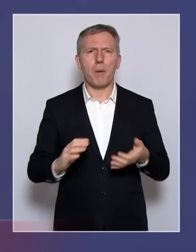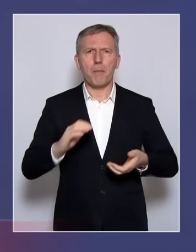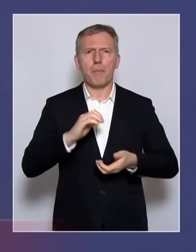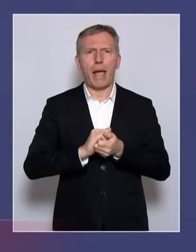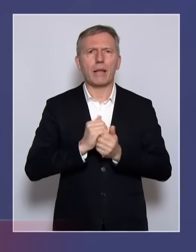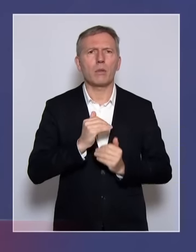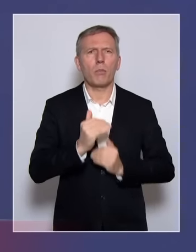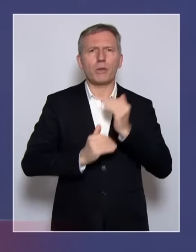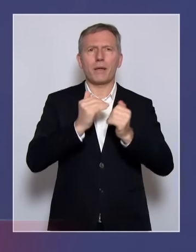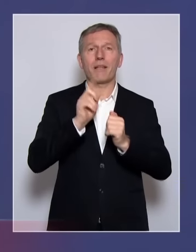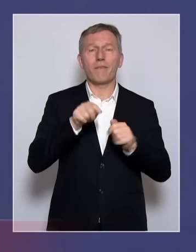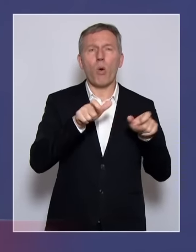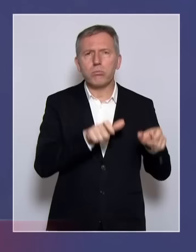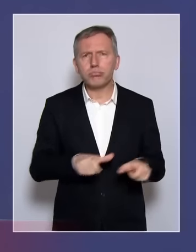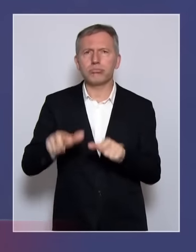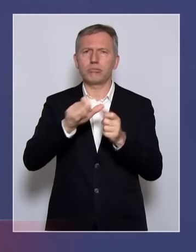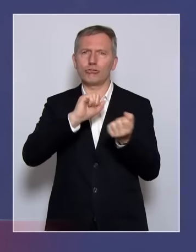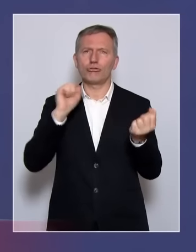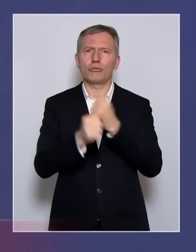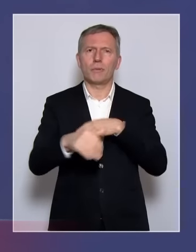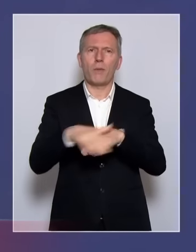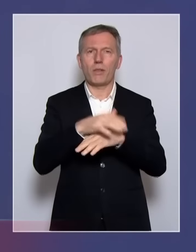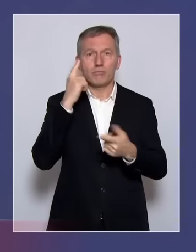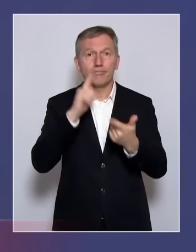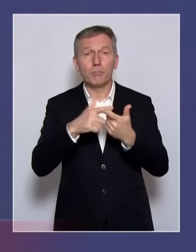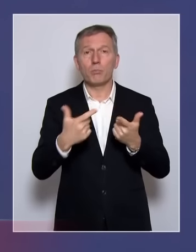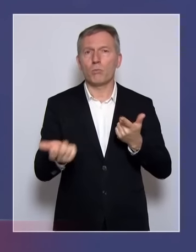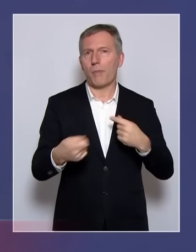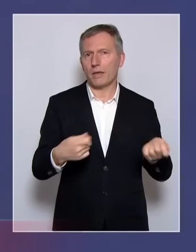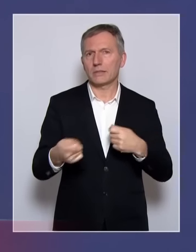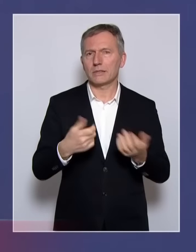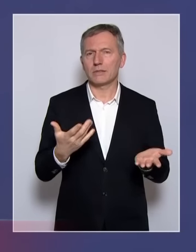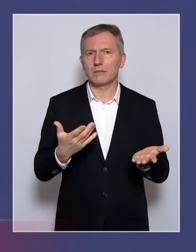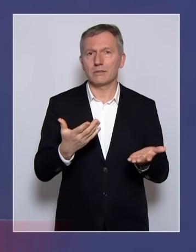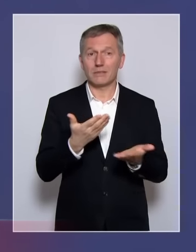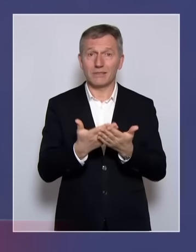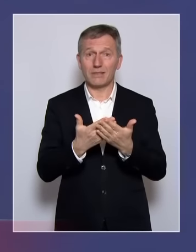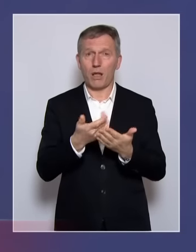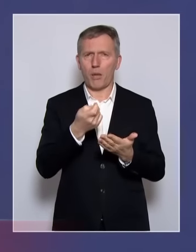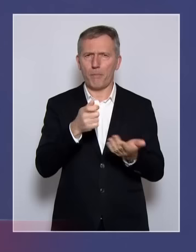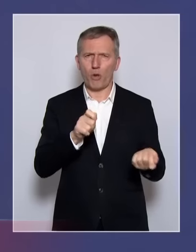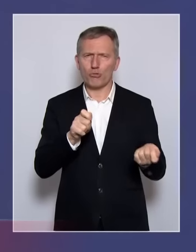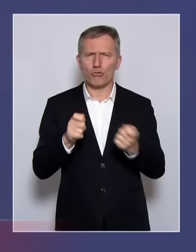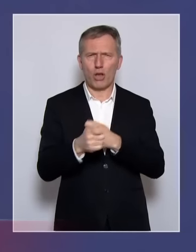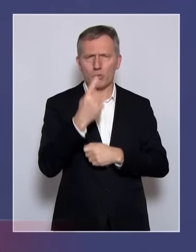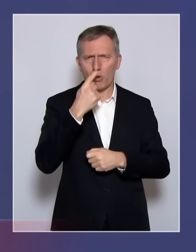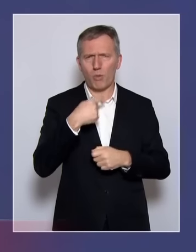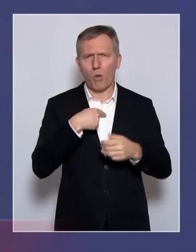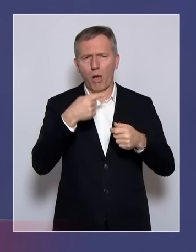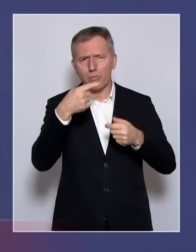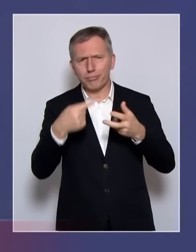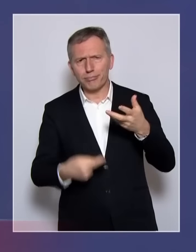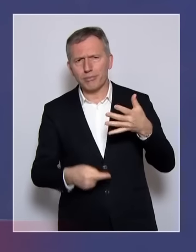C'est la révision de notre politique de commerce. Et c'est là où il y a sans doute un des changements de paradigme à mes yeux les plus fondamentaux.